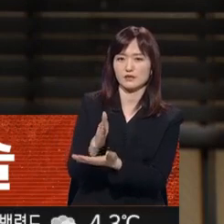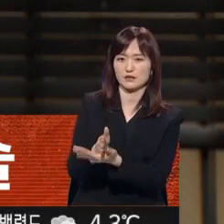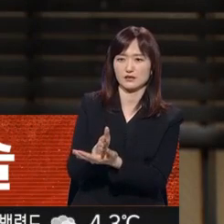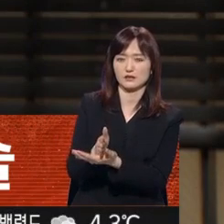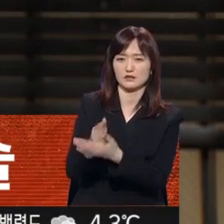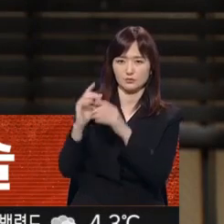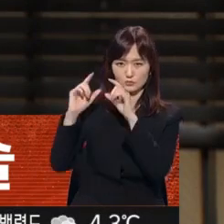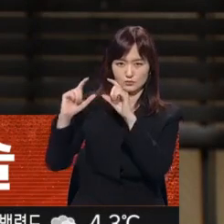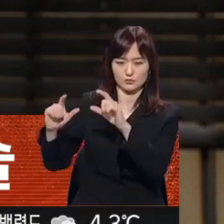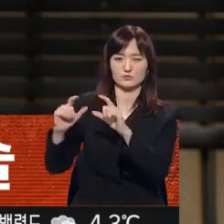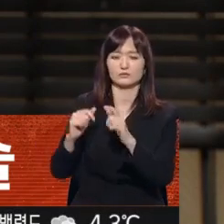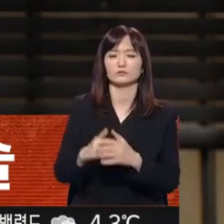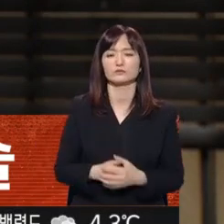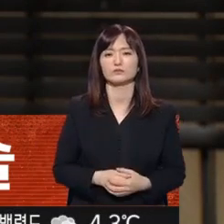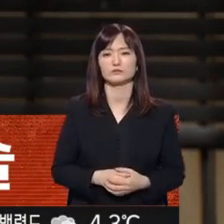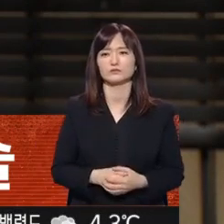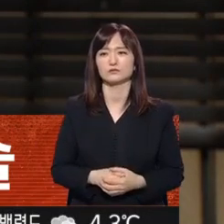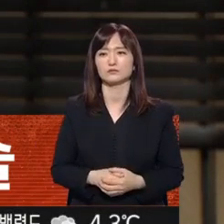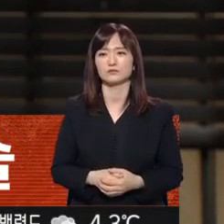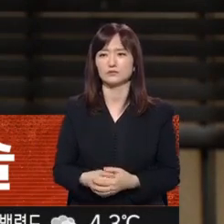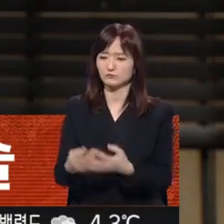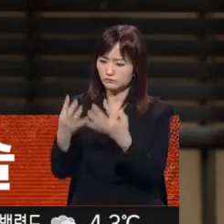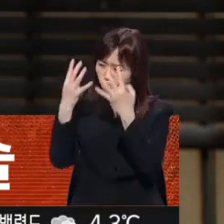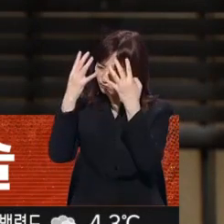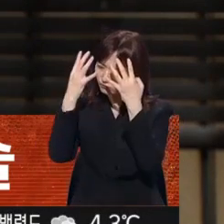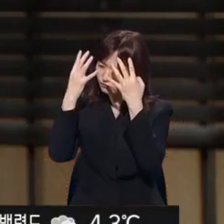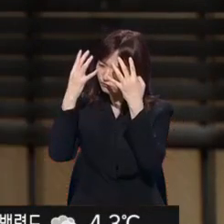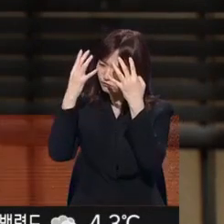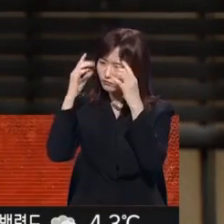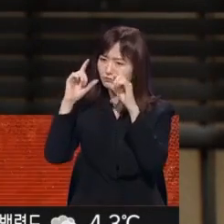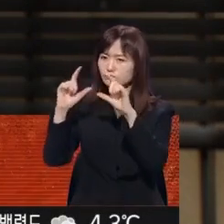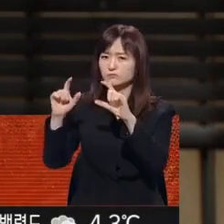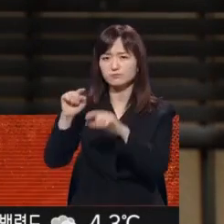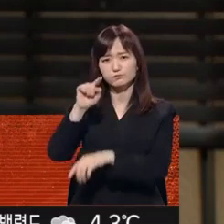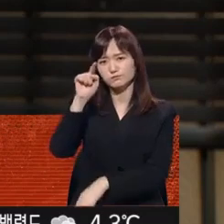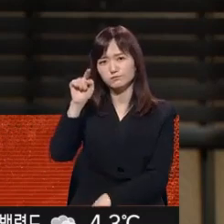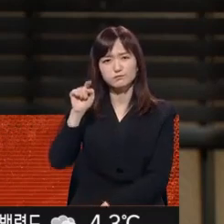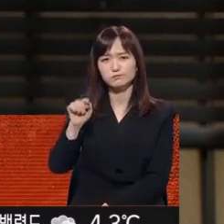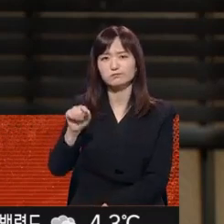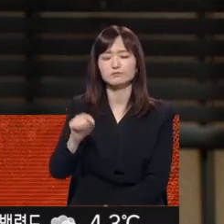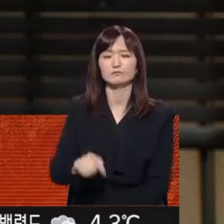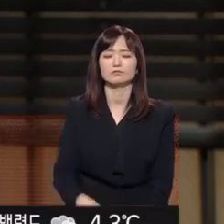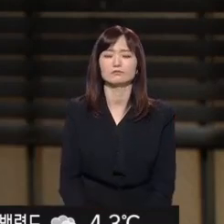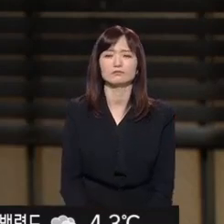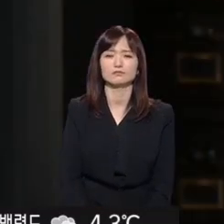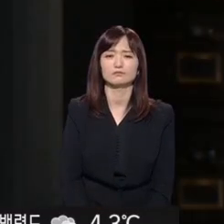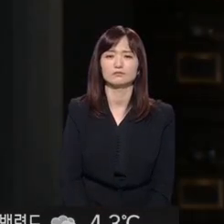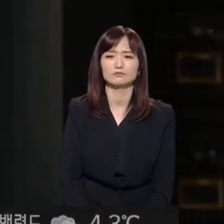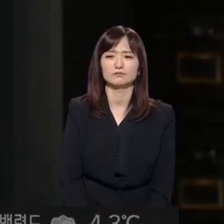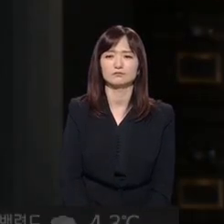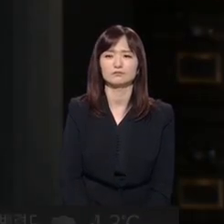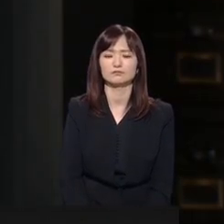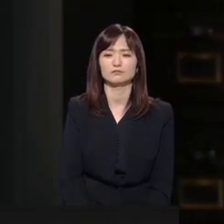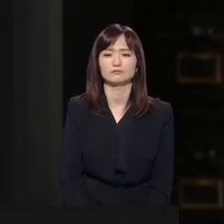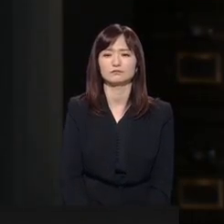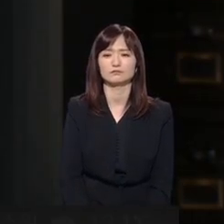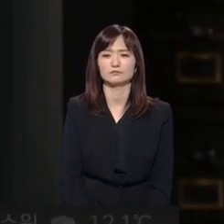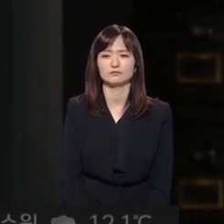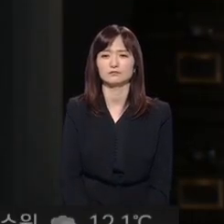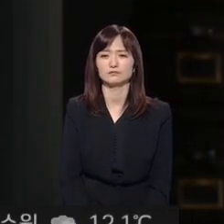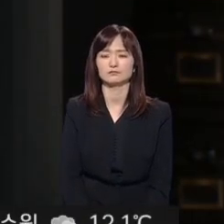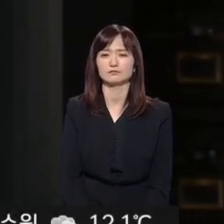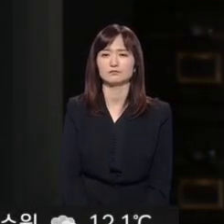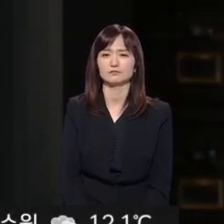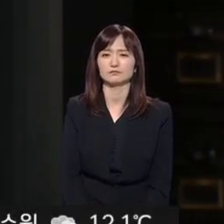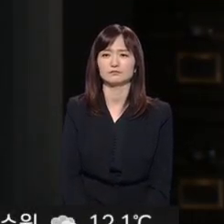상황이고 그렇지만 이게 실형이 될 수 있을지는 그것은 아직 잘 모르겠습니다 실형이 될지도 미지수이고